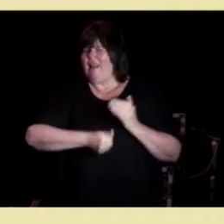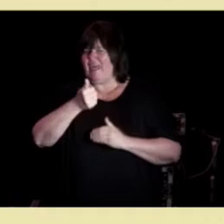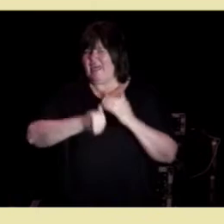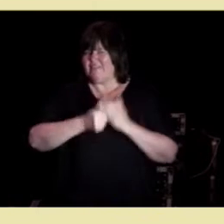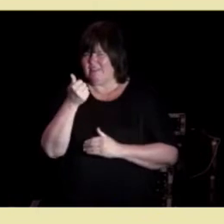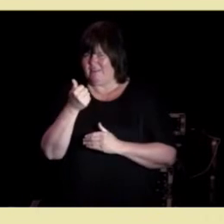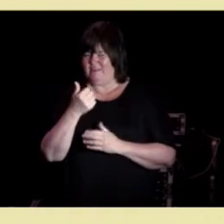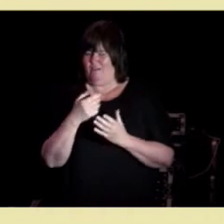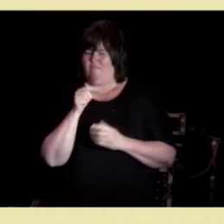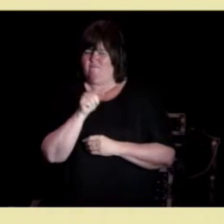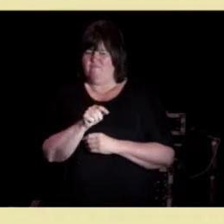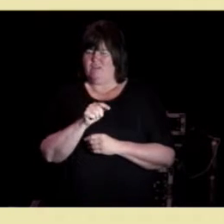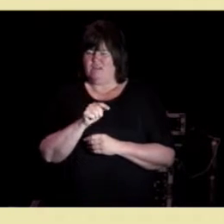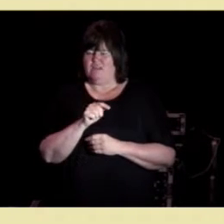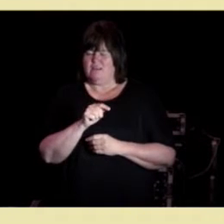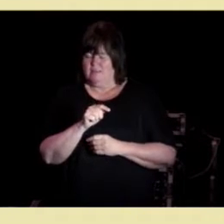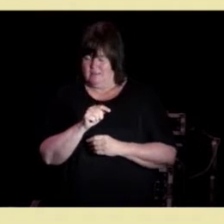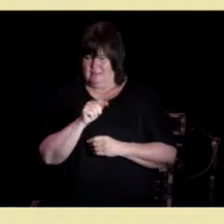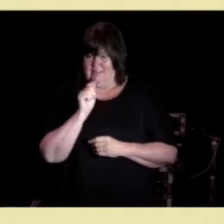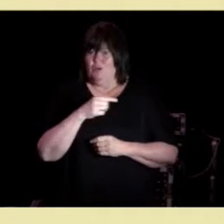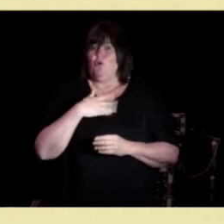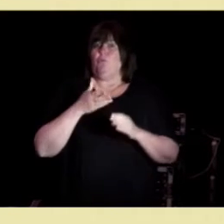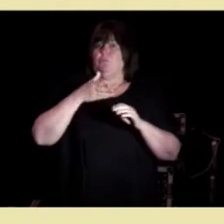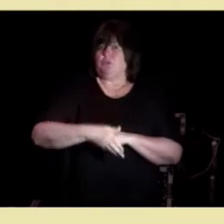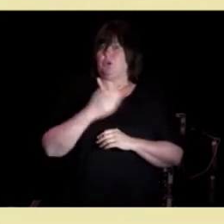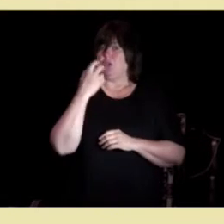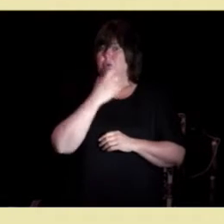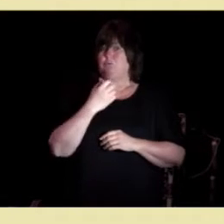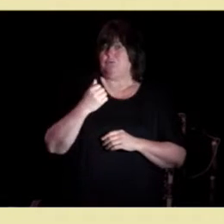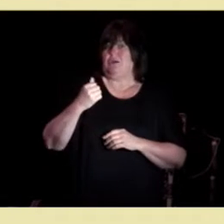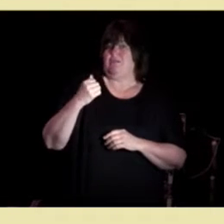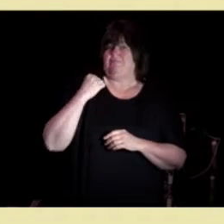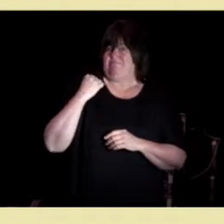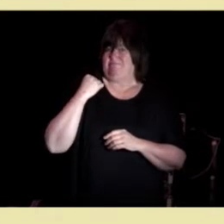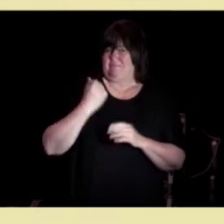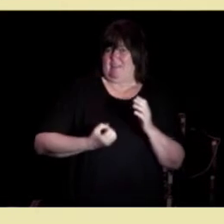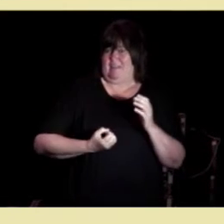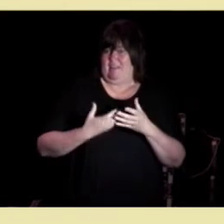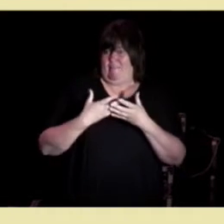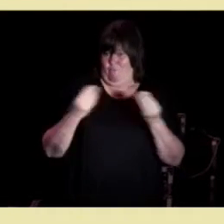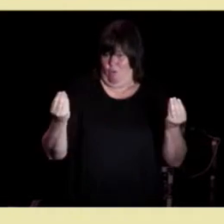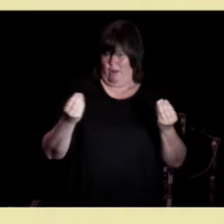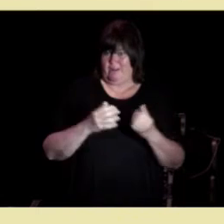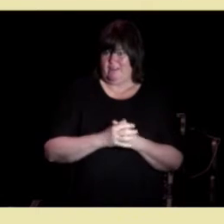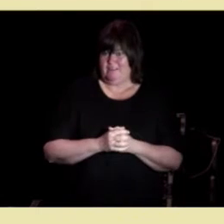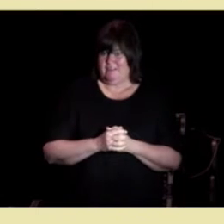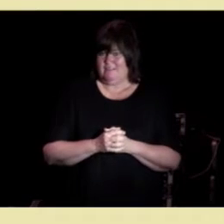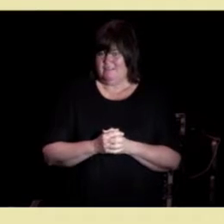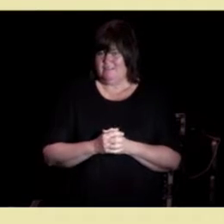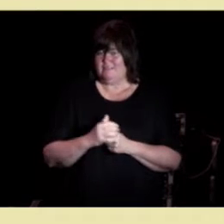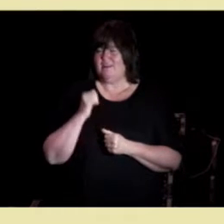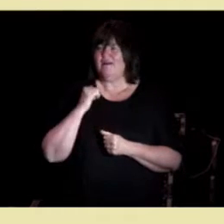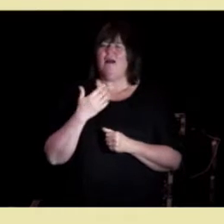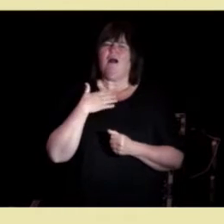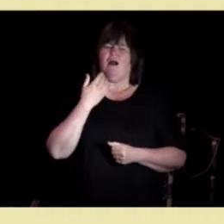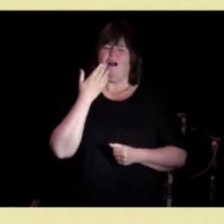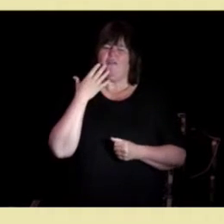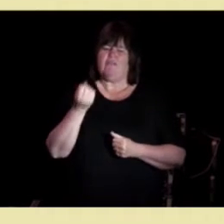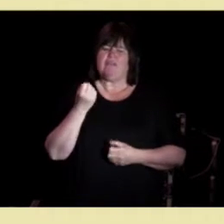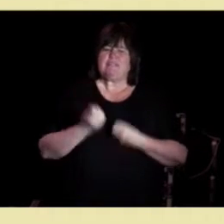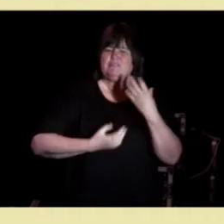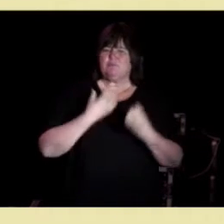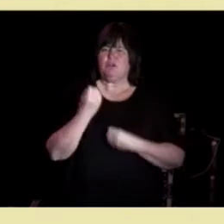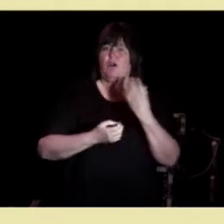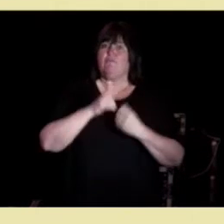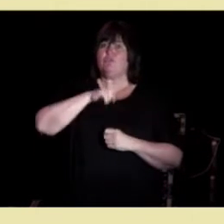på besøk i Tromsø i fjor vår. Han har vært en direkte inspirator for utviklingen av det norske helseatlaset så